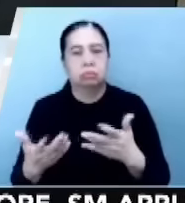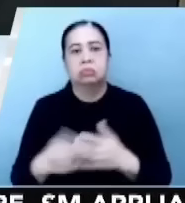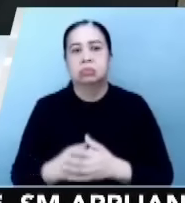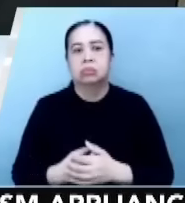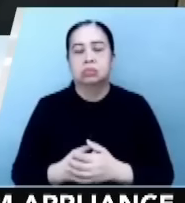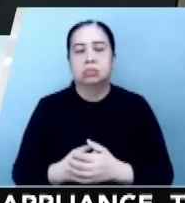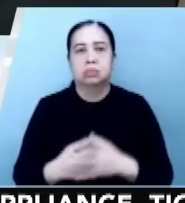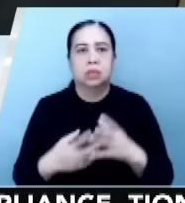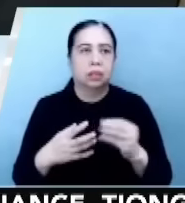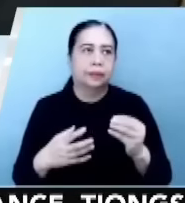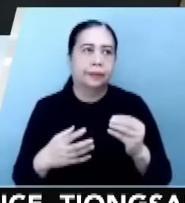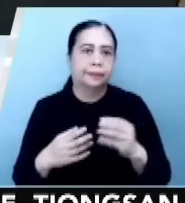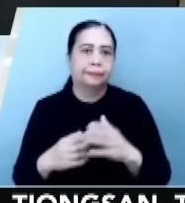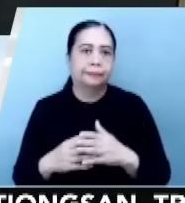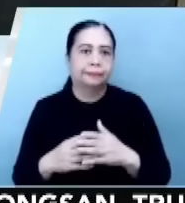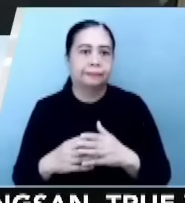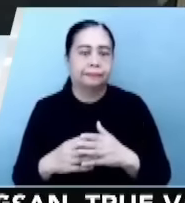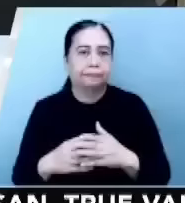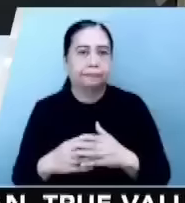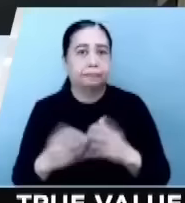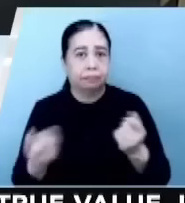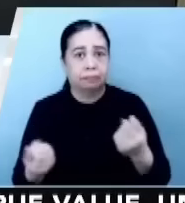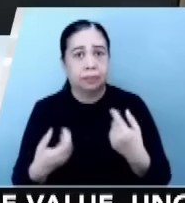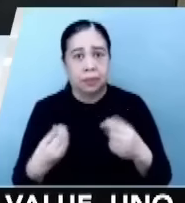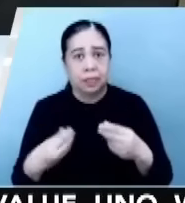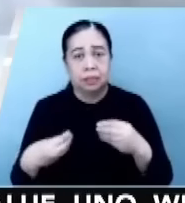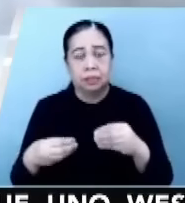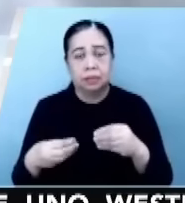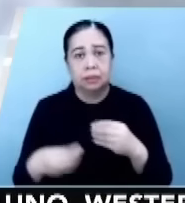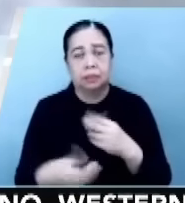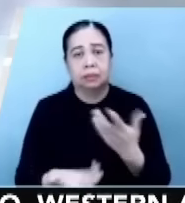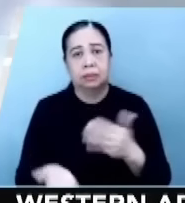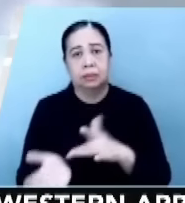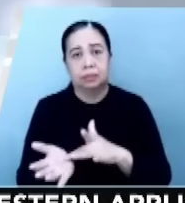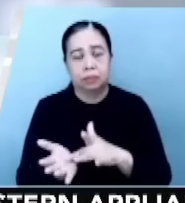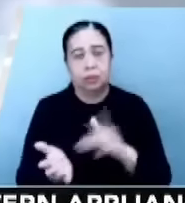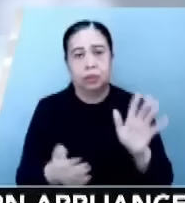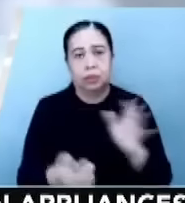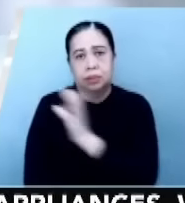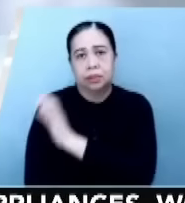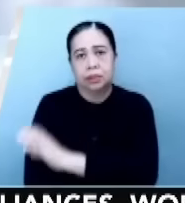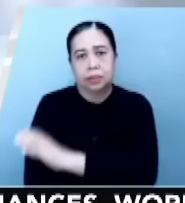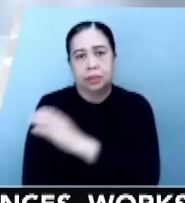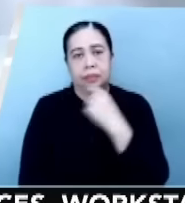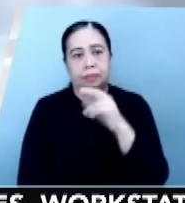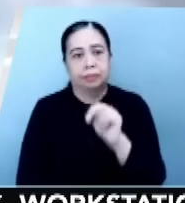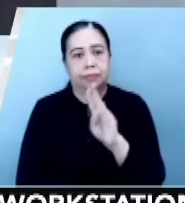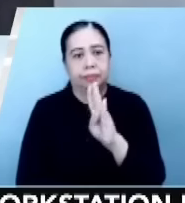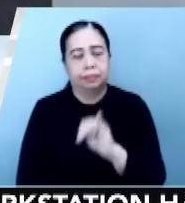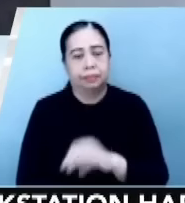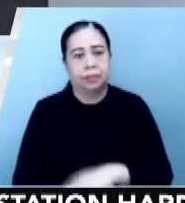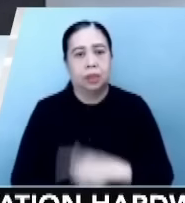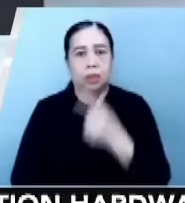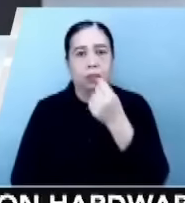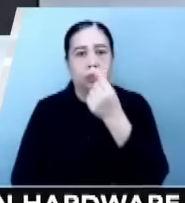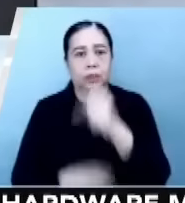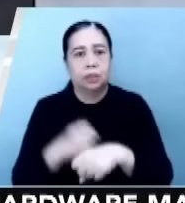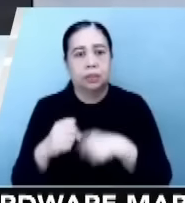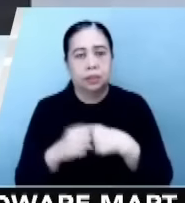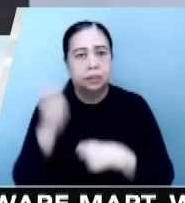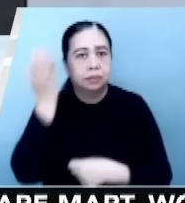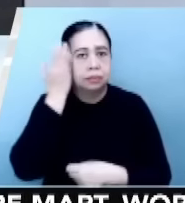at nagtitinda rin siya ng gamot doon sa kanyang klinika. Ayon sa NBI, 20 taon nang nagpapanggap na doktor